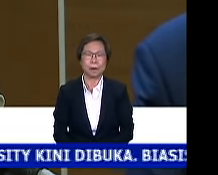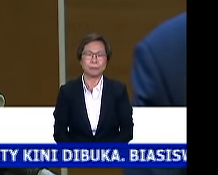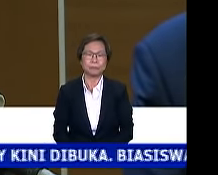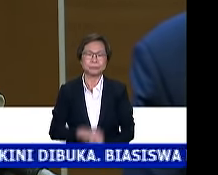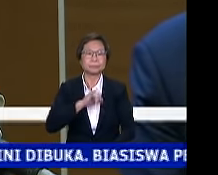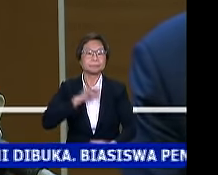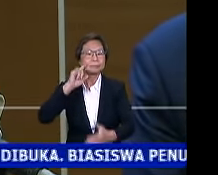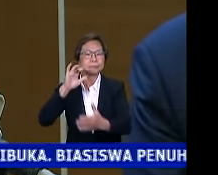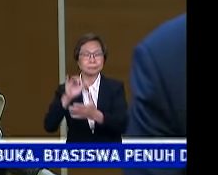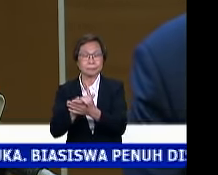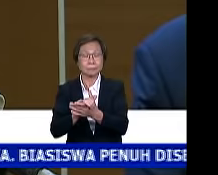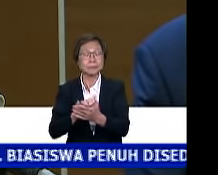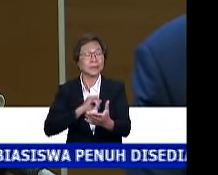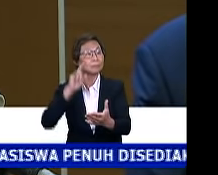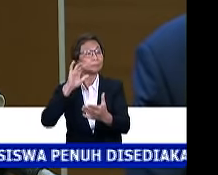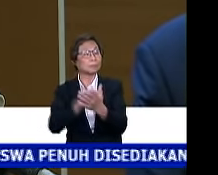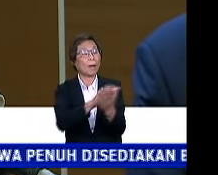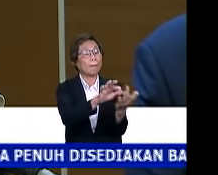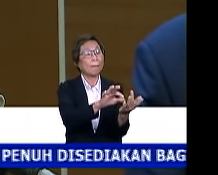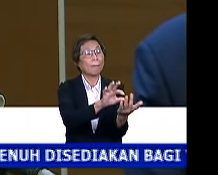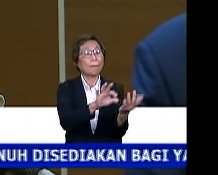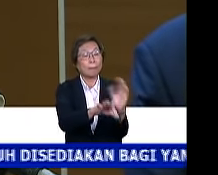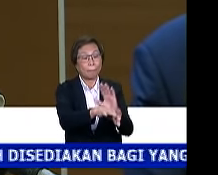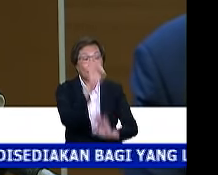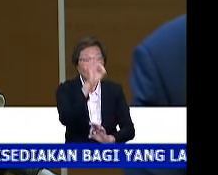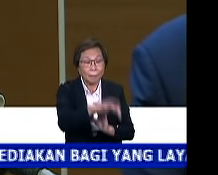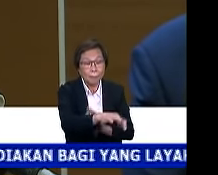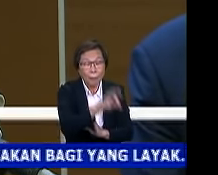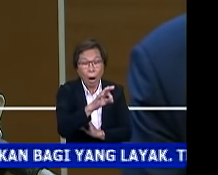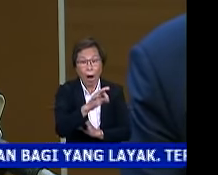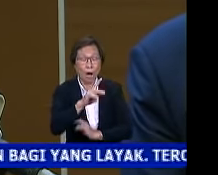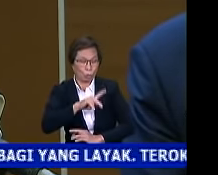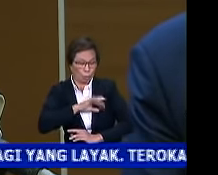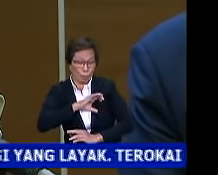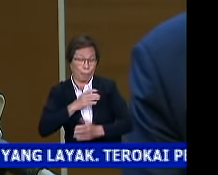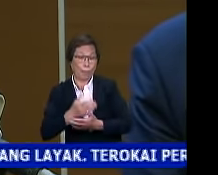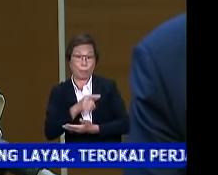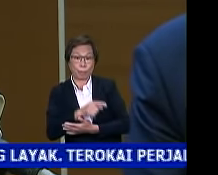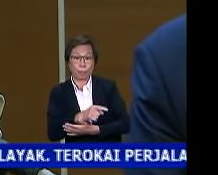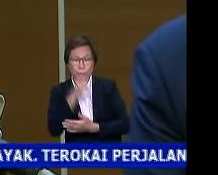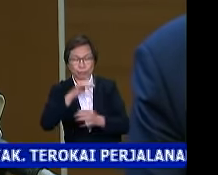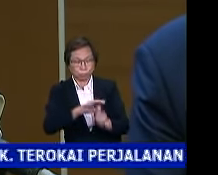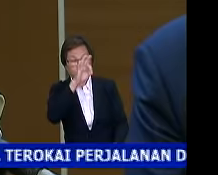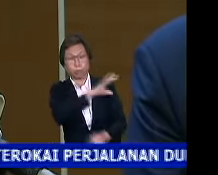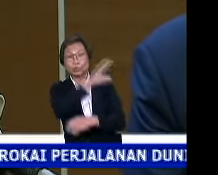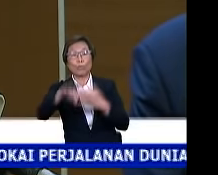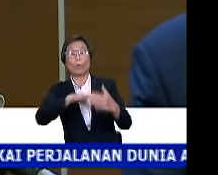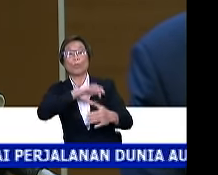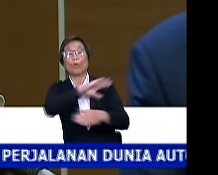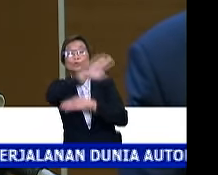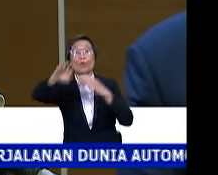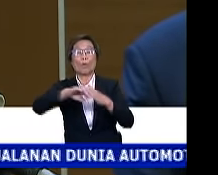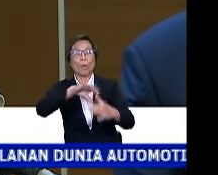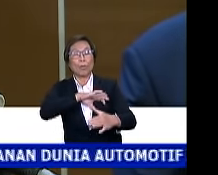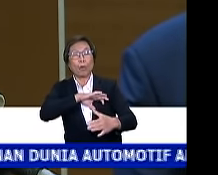Saya yakin dengan pelantikan ini, ia dapat memberi semangat kepada semua pegawai-pegawai dan anggota untuk